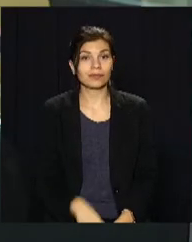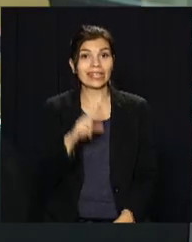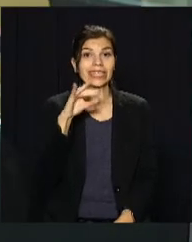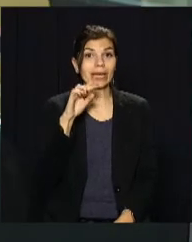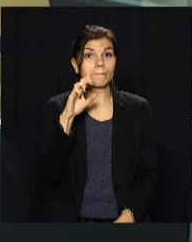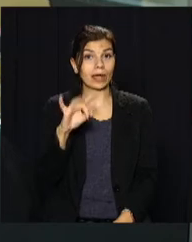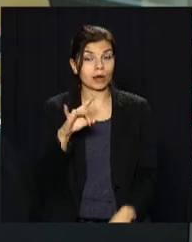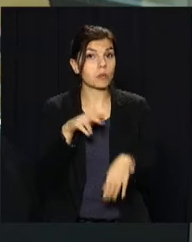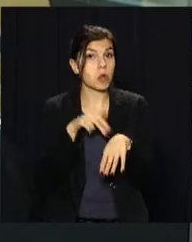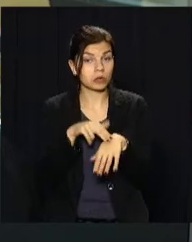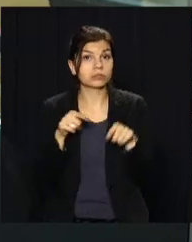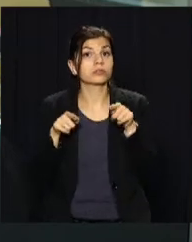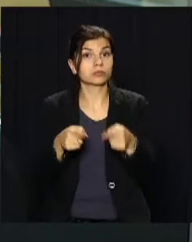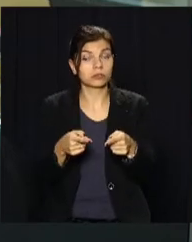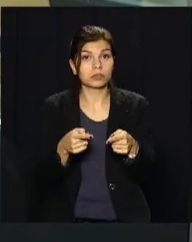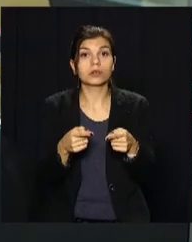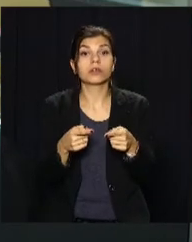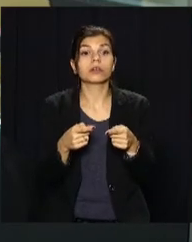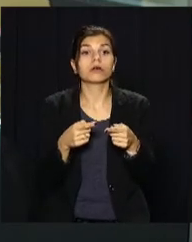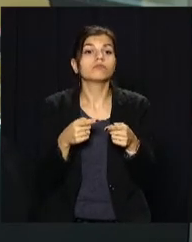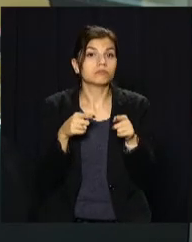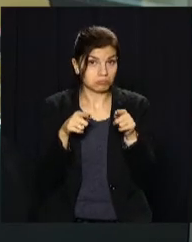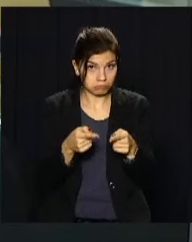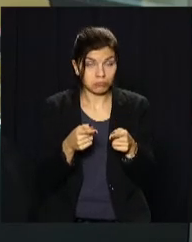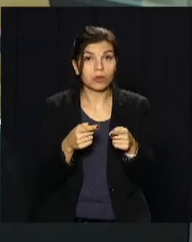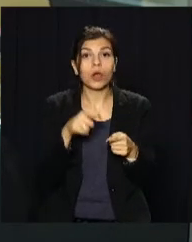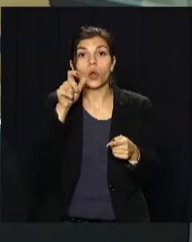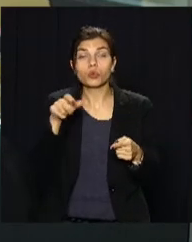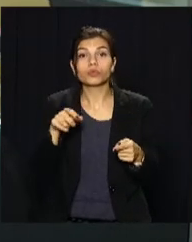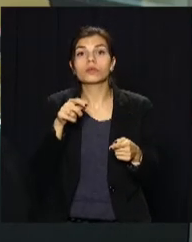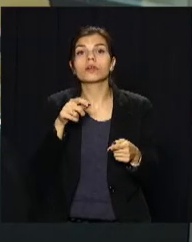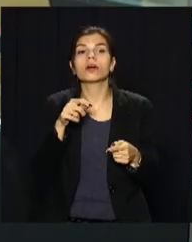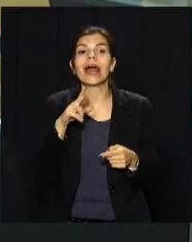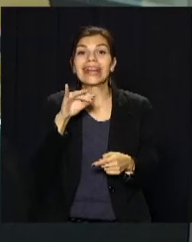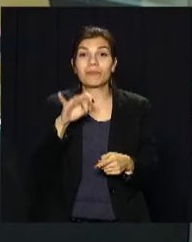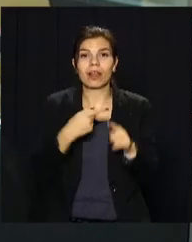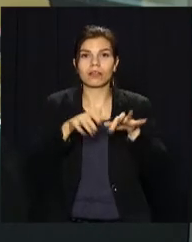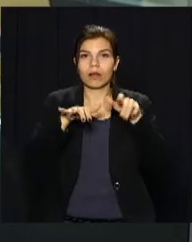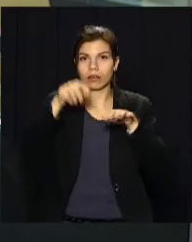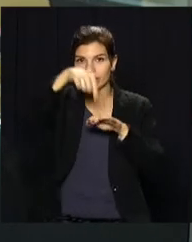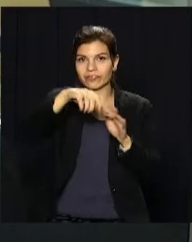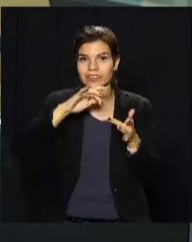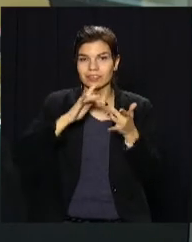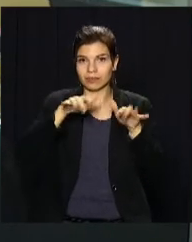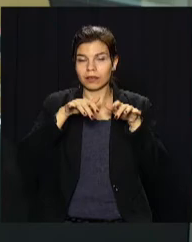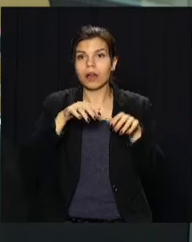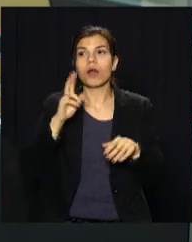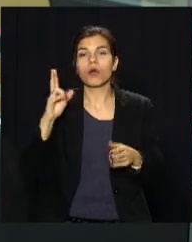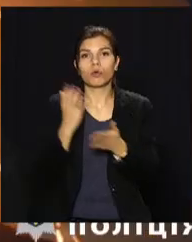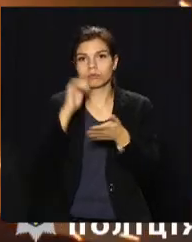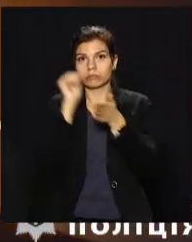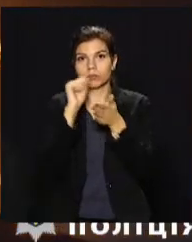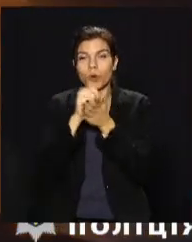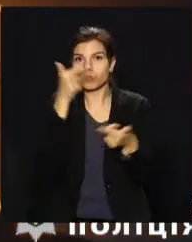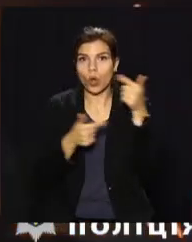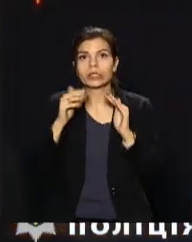Кіберполіція Дніпропетровщини затримала злочинне угруповання, причетне до ґвалтування неповнолітніх та створення дитячої